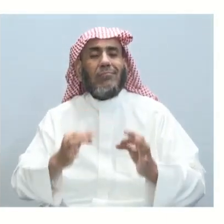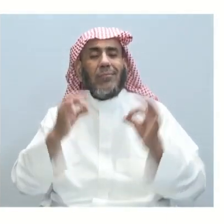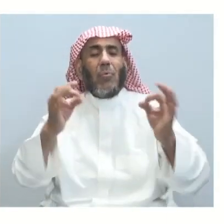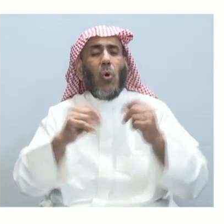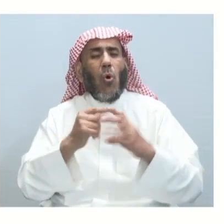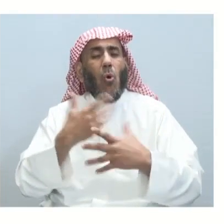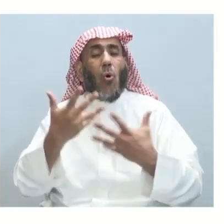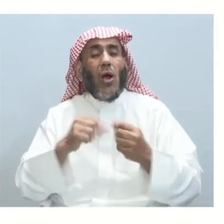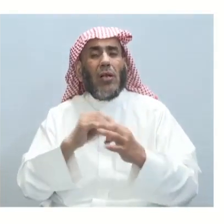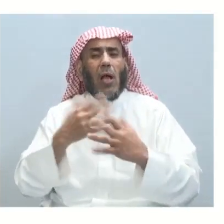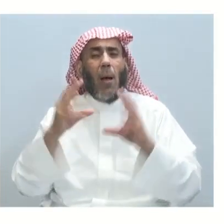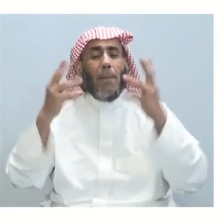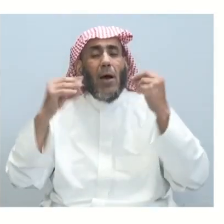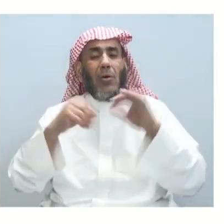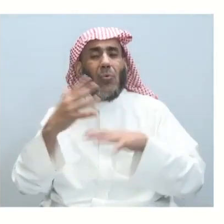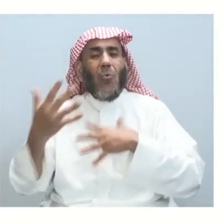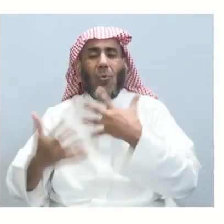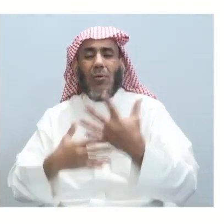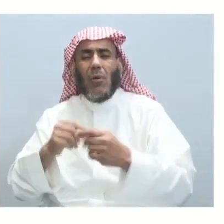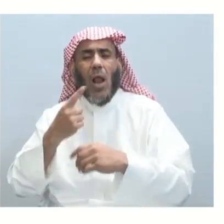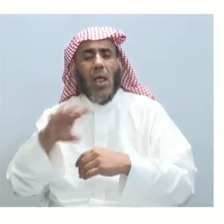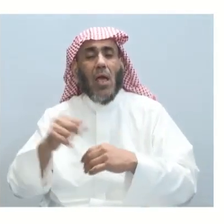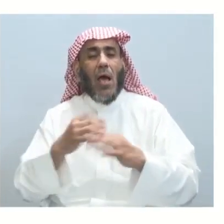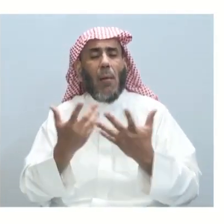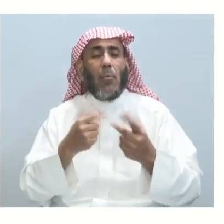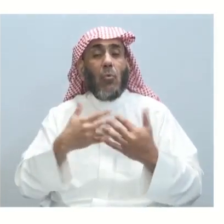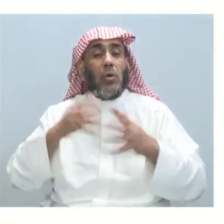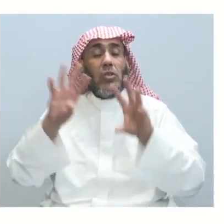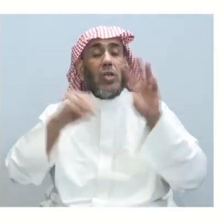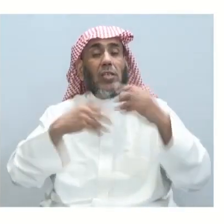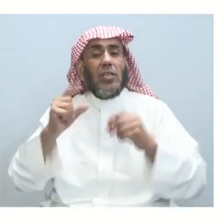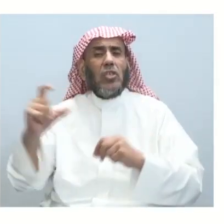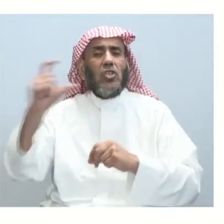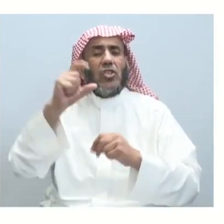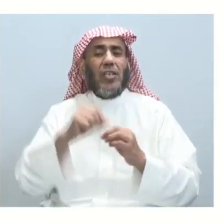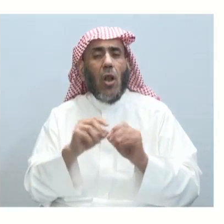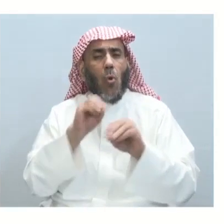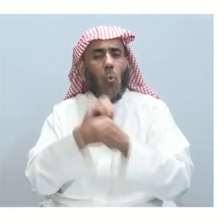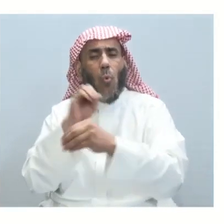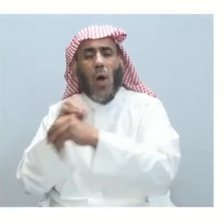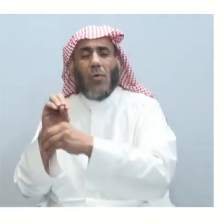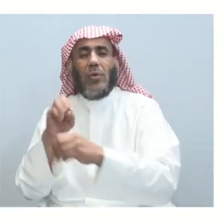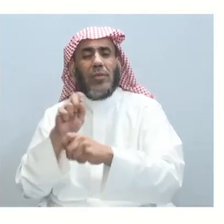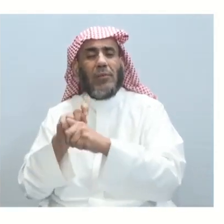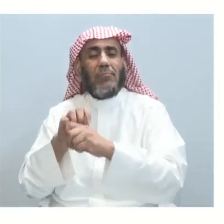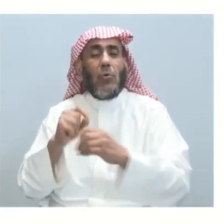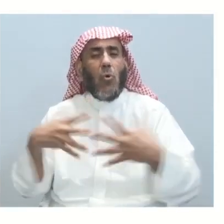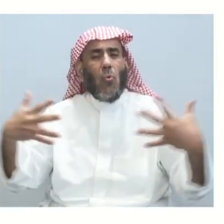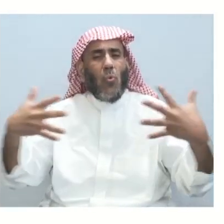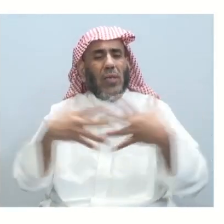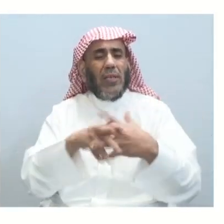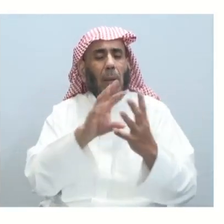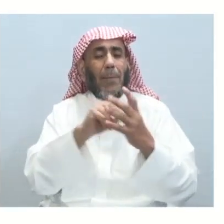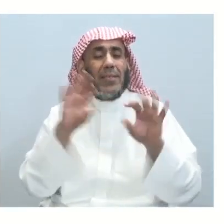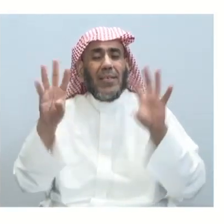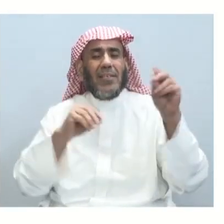اخبارا واسمار تدور حول الماثر والايام ثم اشتهر القصص الديني للوعظ والارشاد واختلطت مصادر